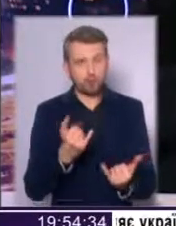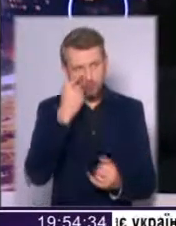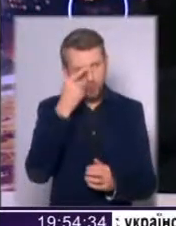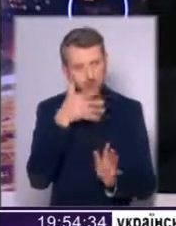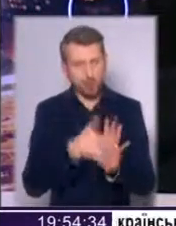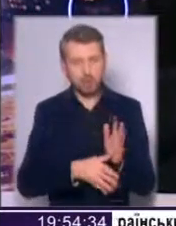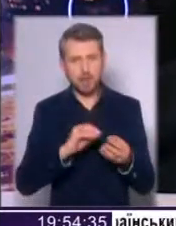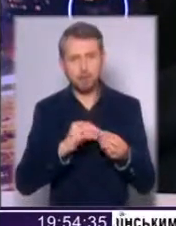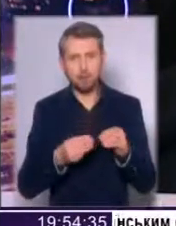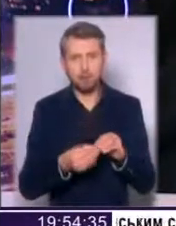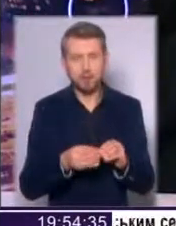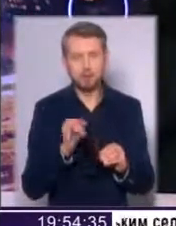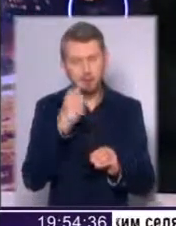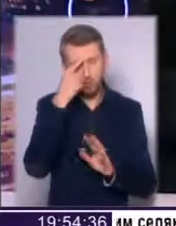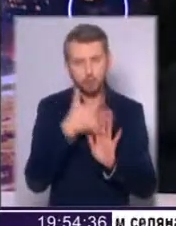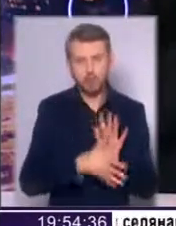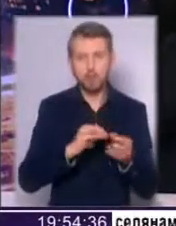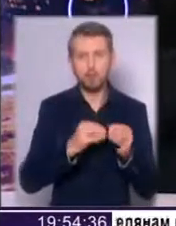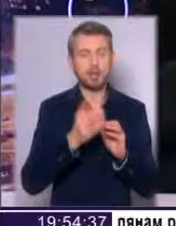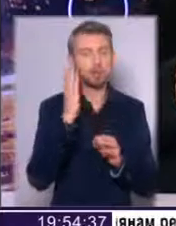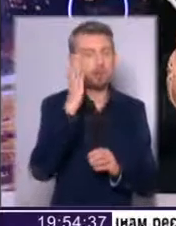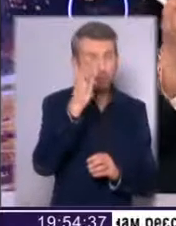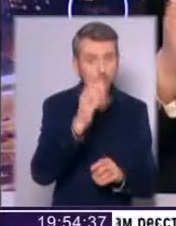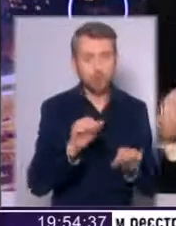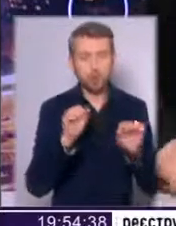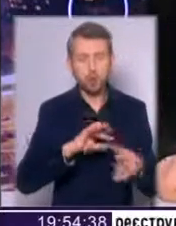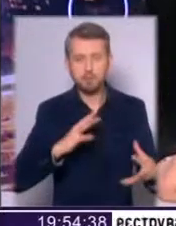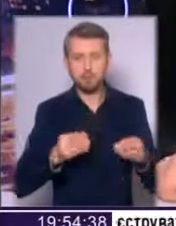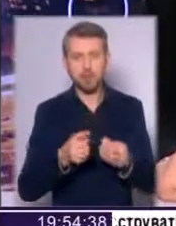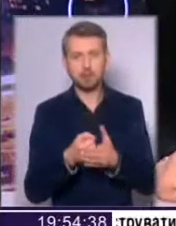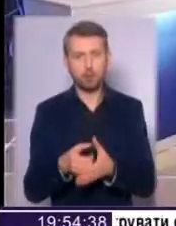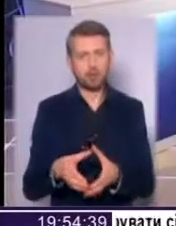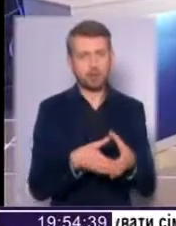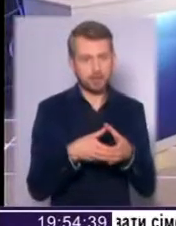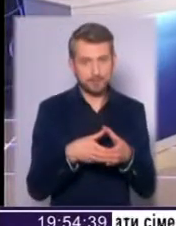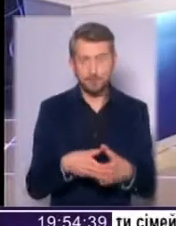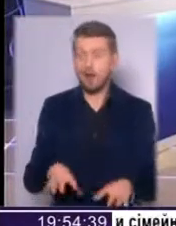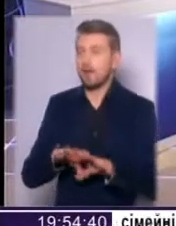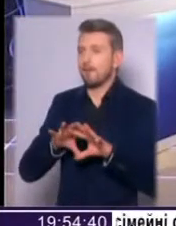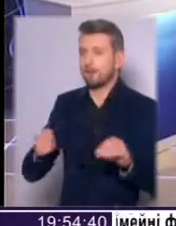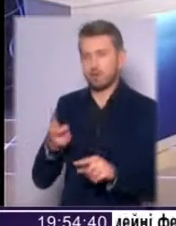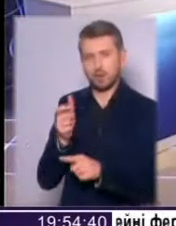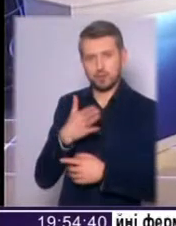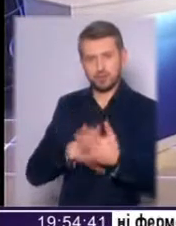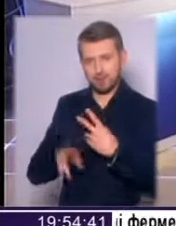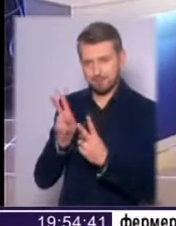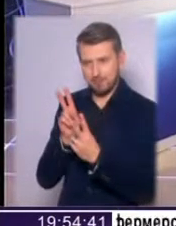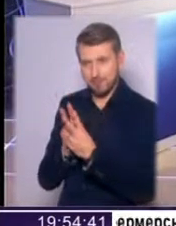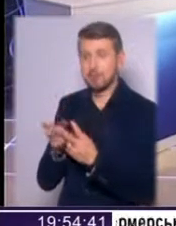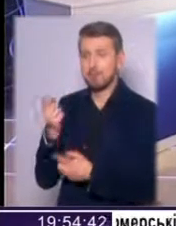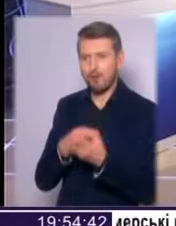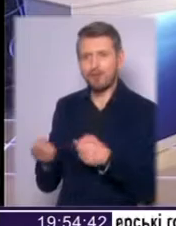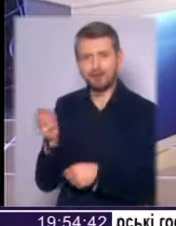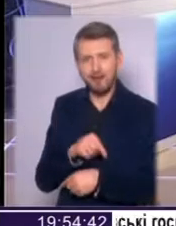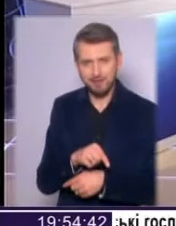усвідомлення проблем і розуміння проблем в майбутньому може призвести до єднання. Все, дуже рада бачити. Дякую. Повертайтеся.